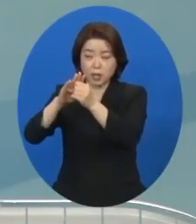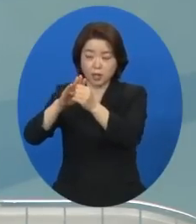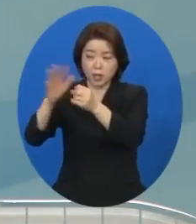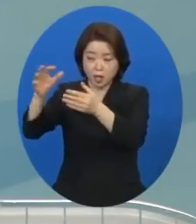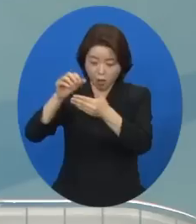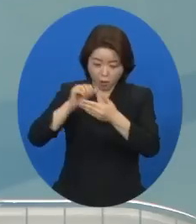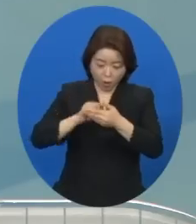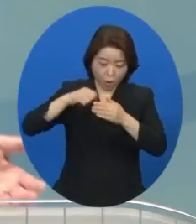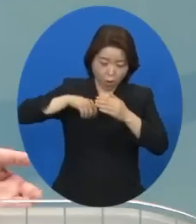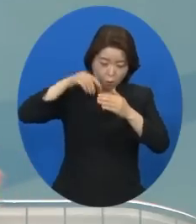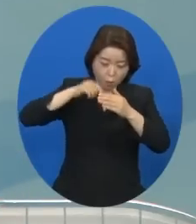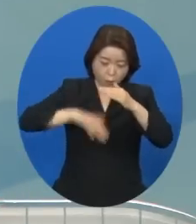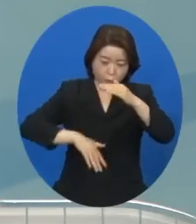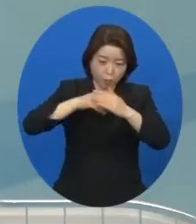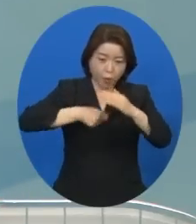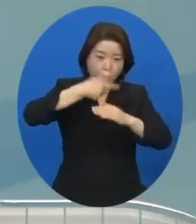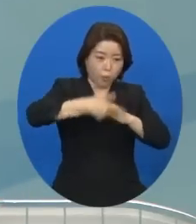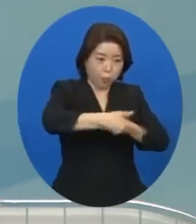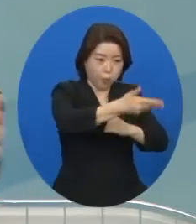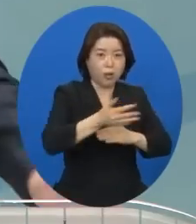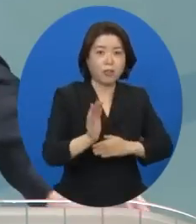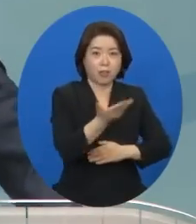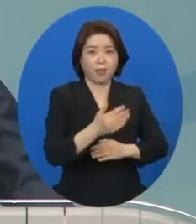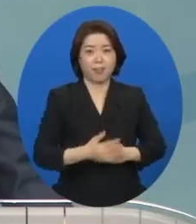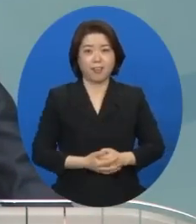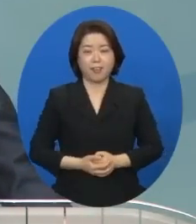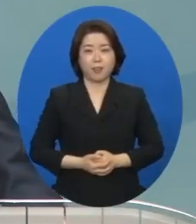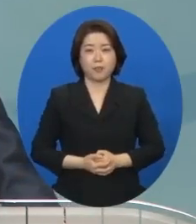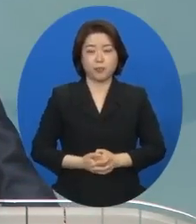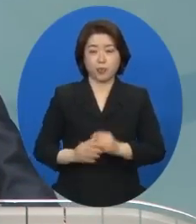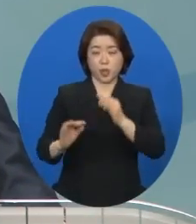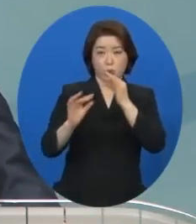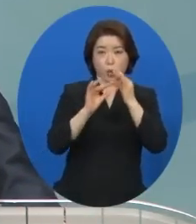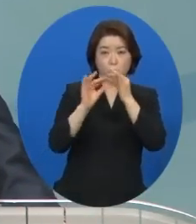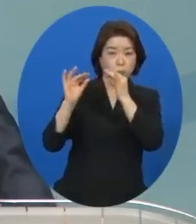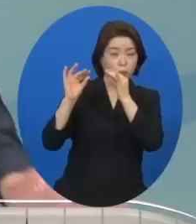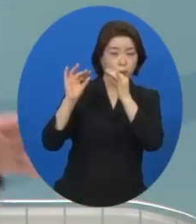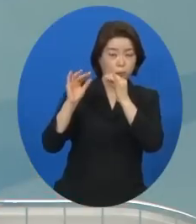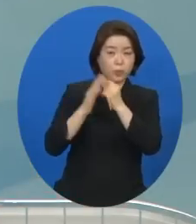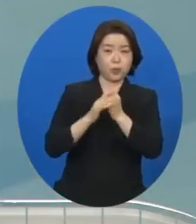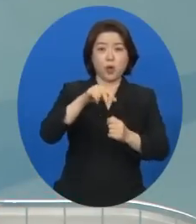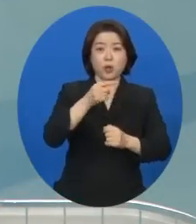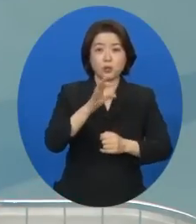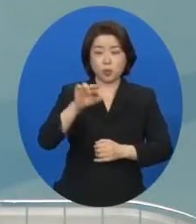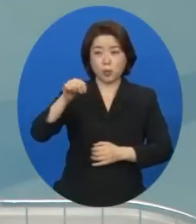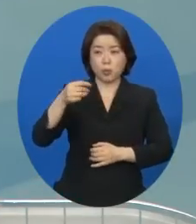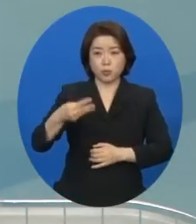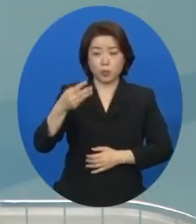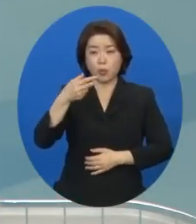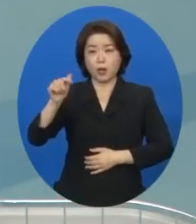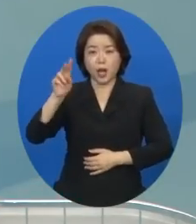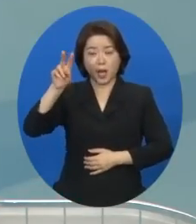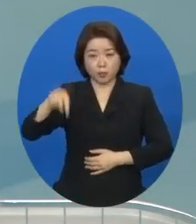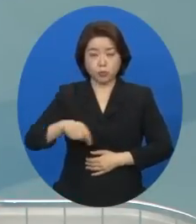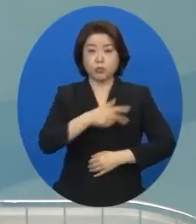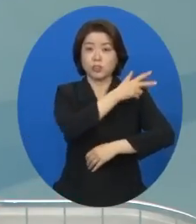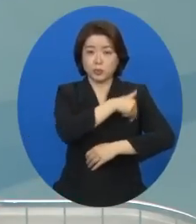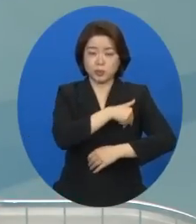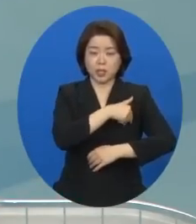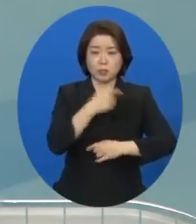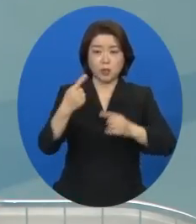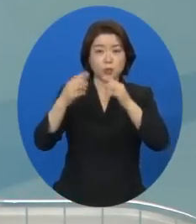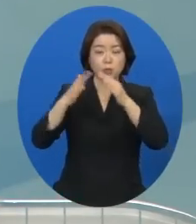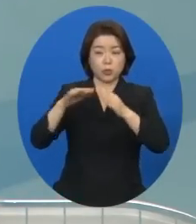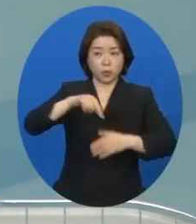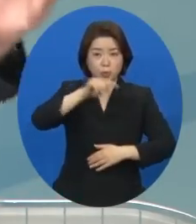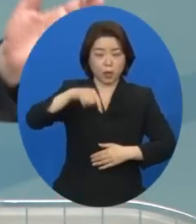거예요. 플룻 연주를 하는 송솔나무 집사님이 우리 교회에서 간증을 하셨을 때,